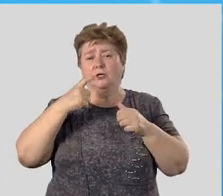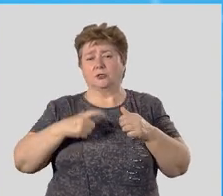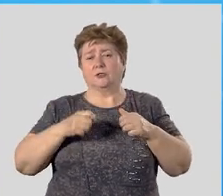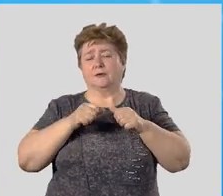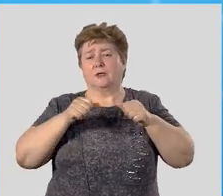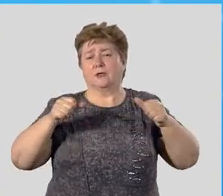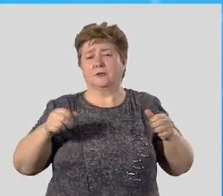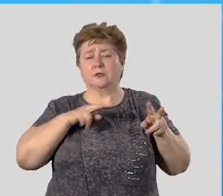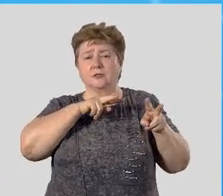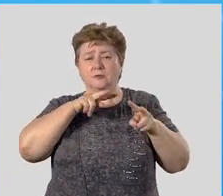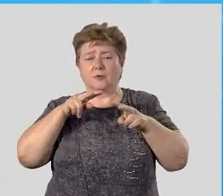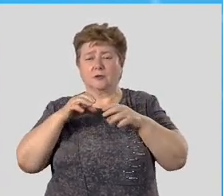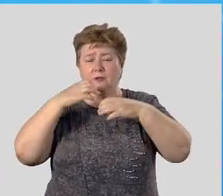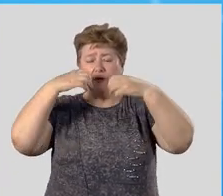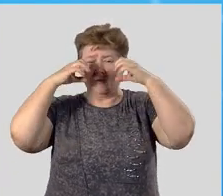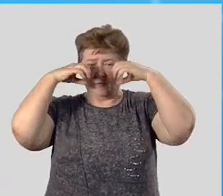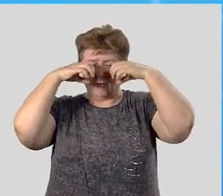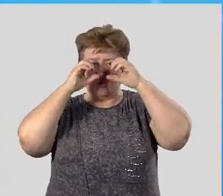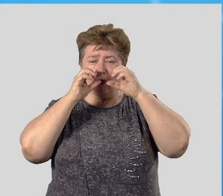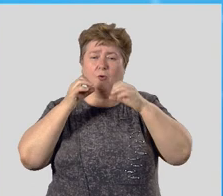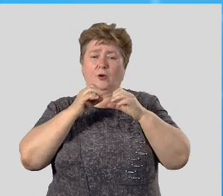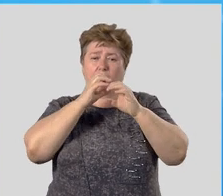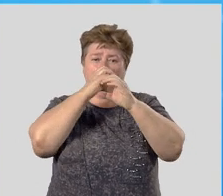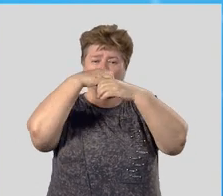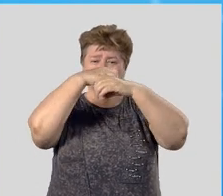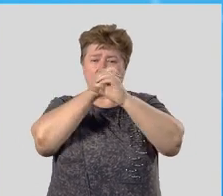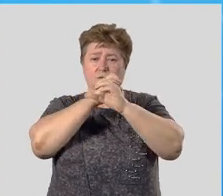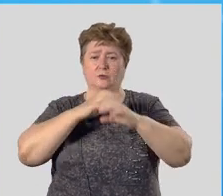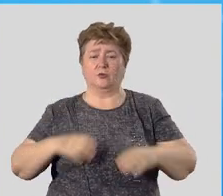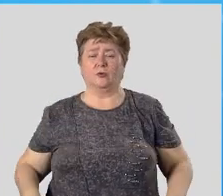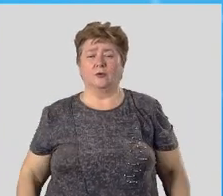расстояниях, рассматривают в бинокль и подзорную трубу.